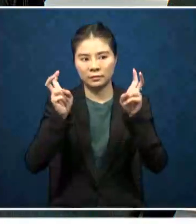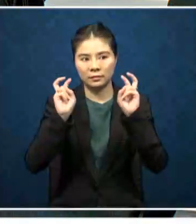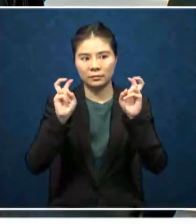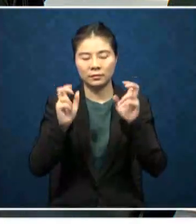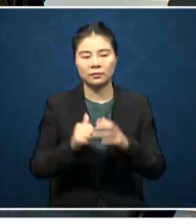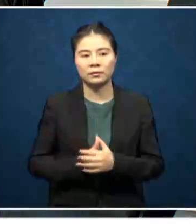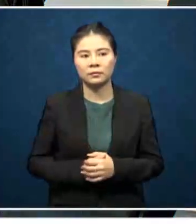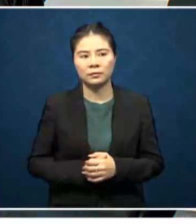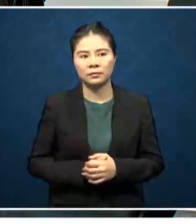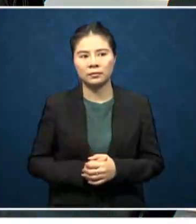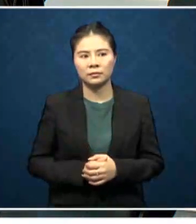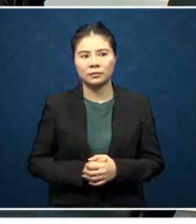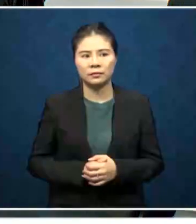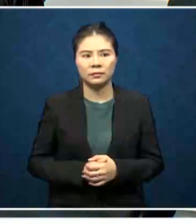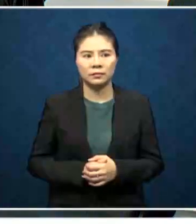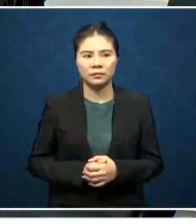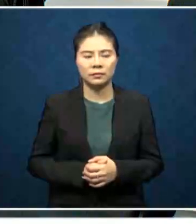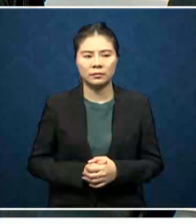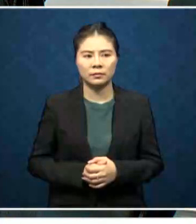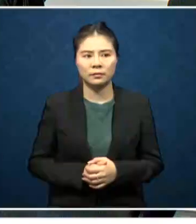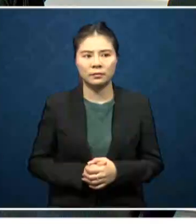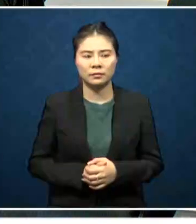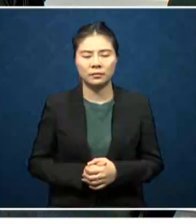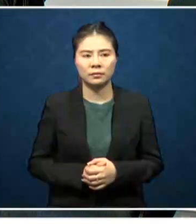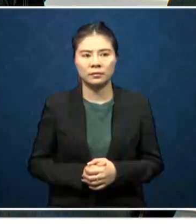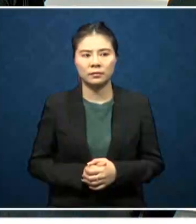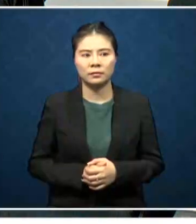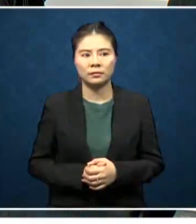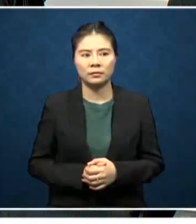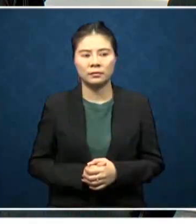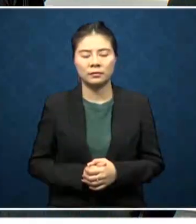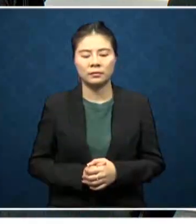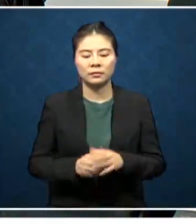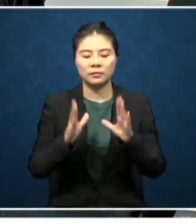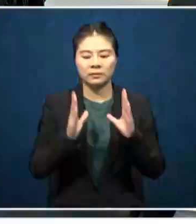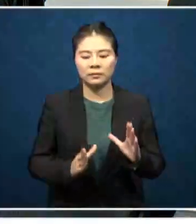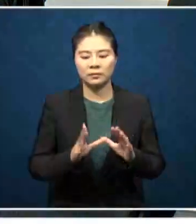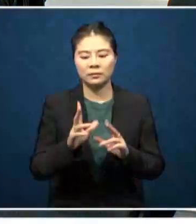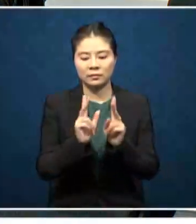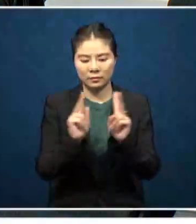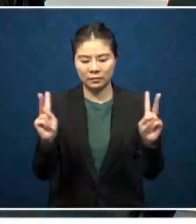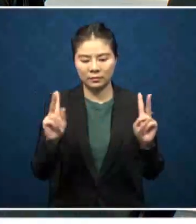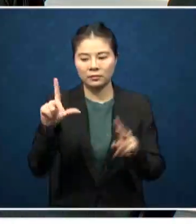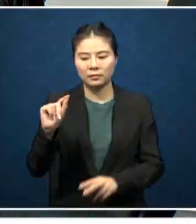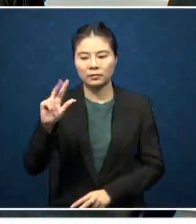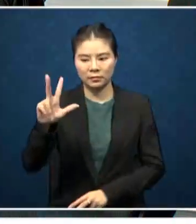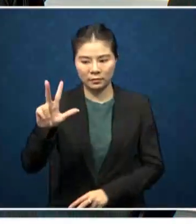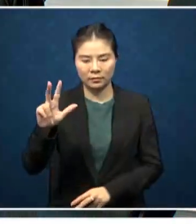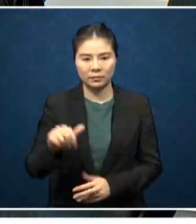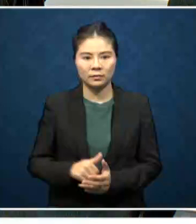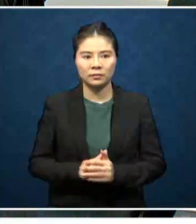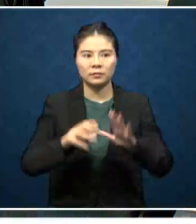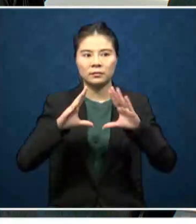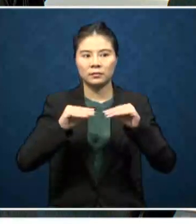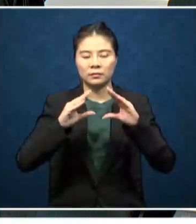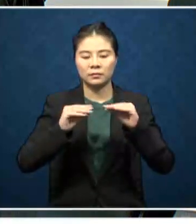เดิมทางอิฐิได้เสนอไว้เ่อเป็นกรรมาธิการ 23คนอ่าทั้งนี้ในการประชุม